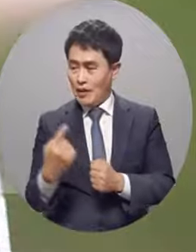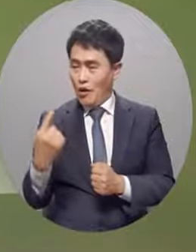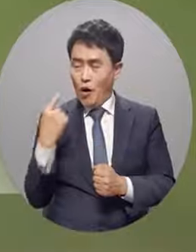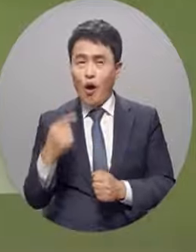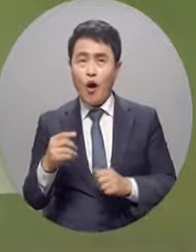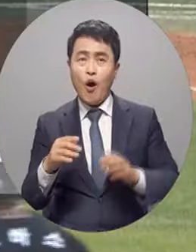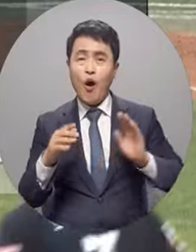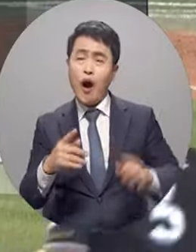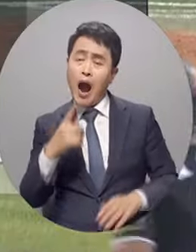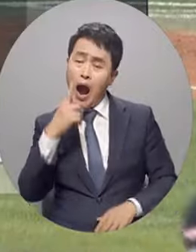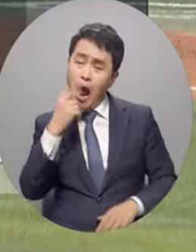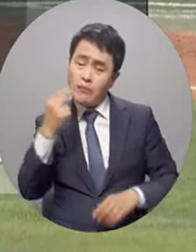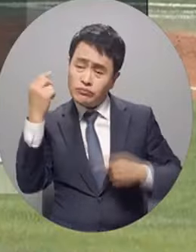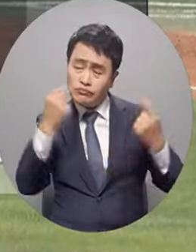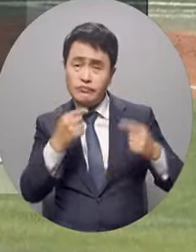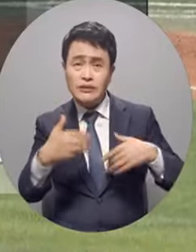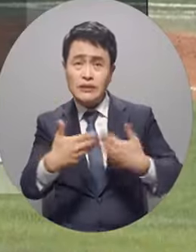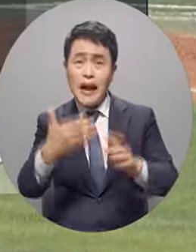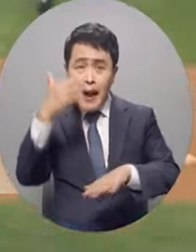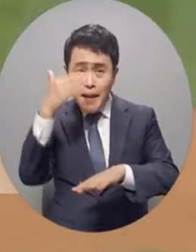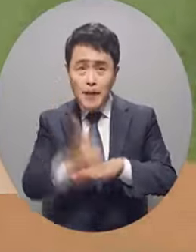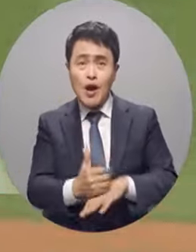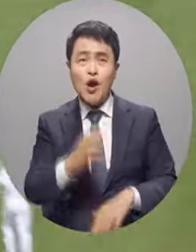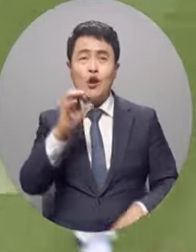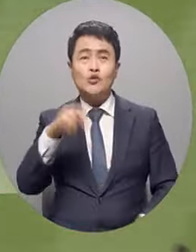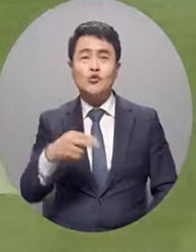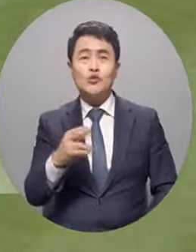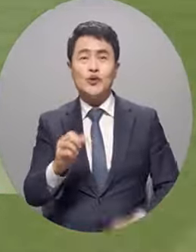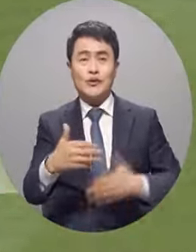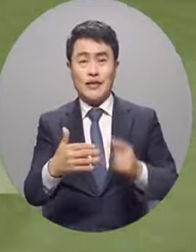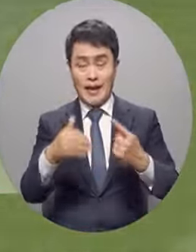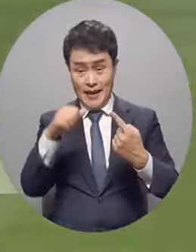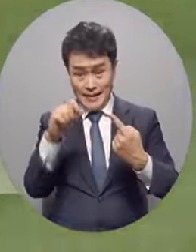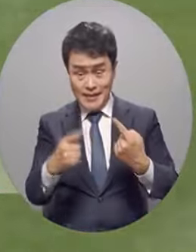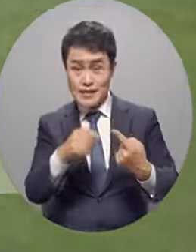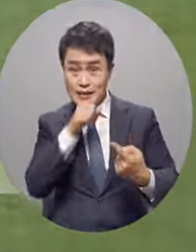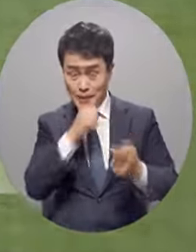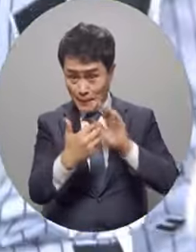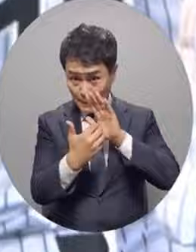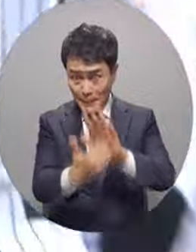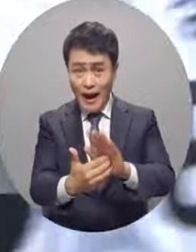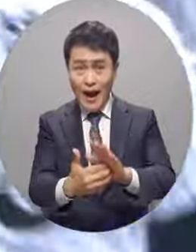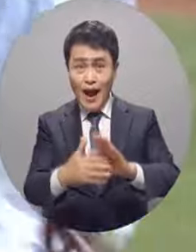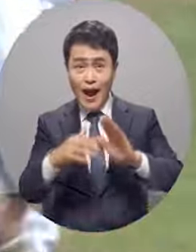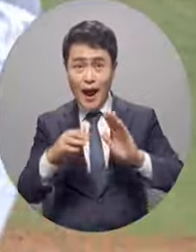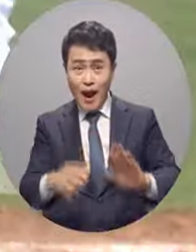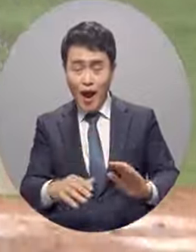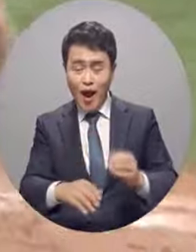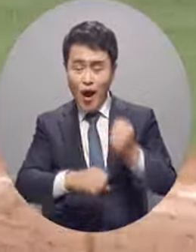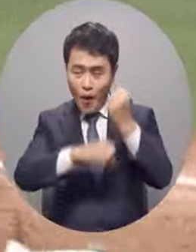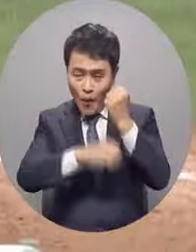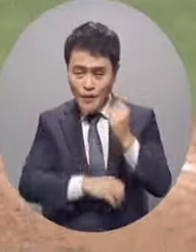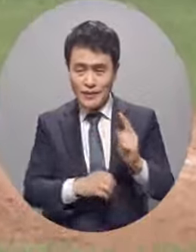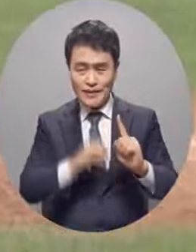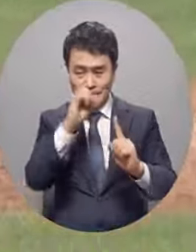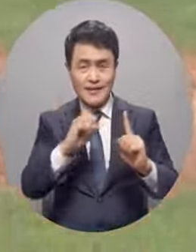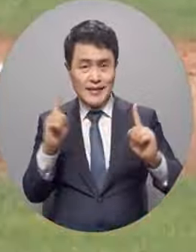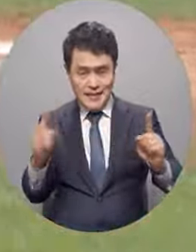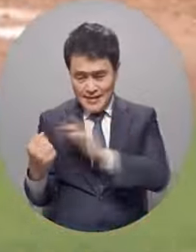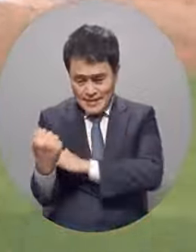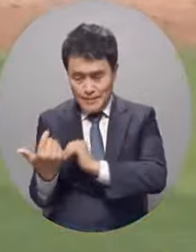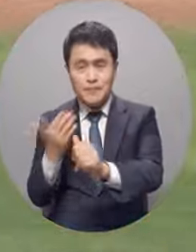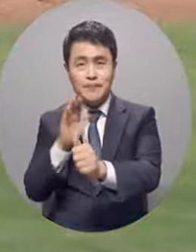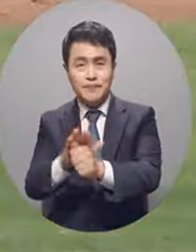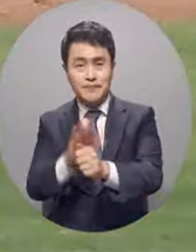부친상 발인을 마치고 합류한 마무리 유영찬은 1이닝을 무실점으로 막고 시리즈를 원점으로 돌리는 데 힘을